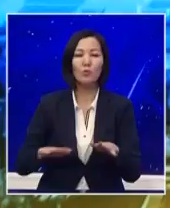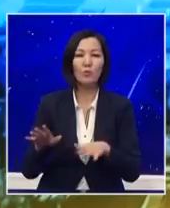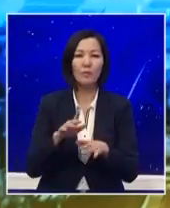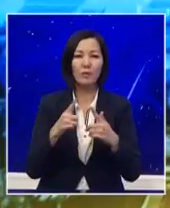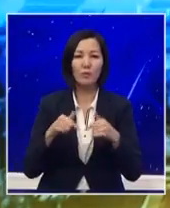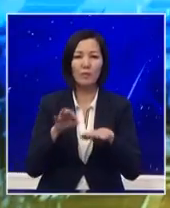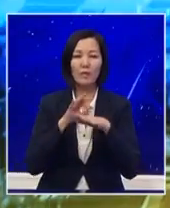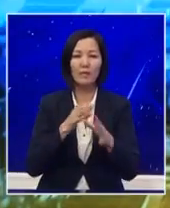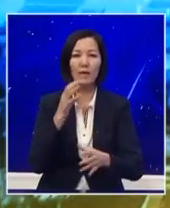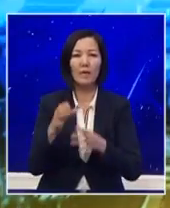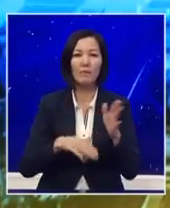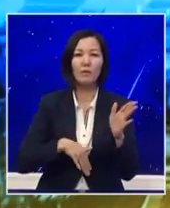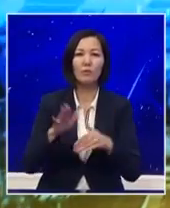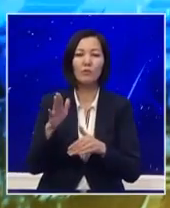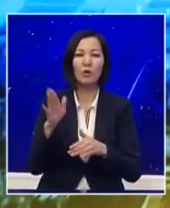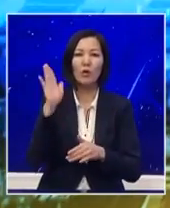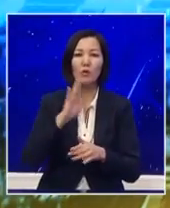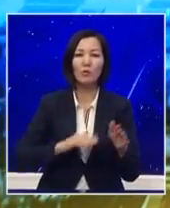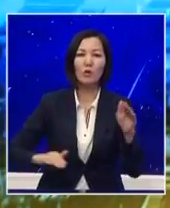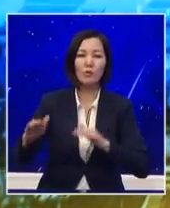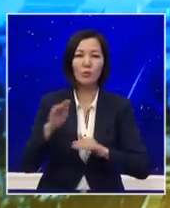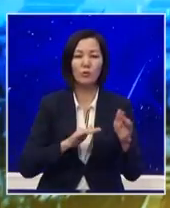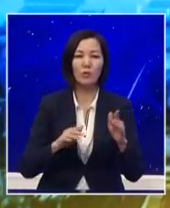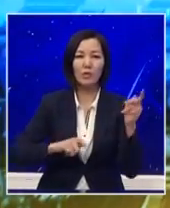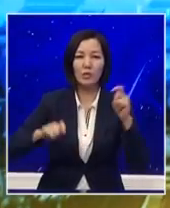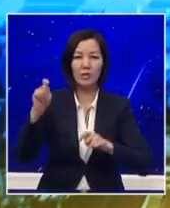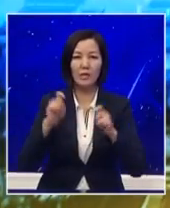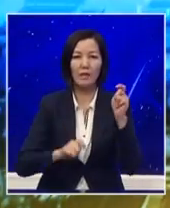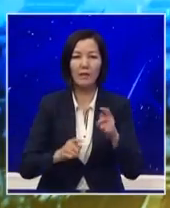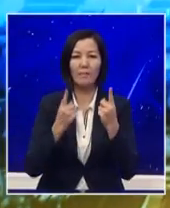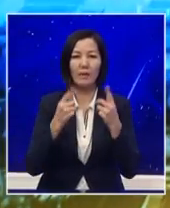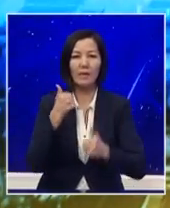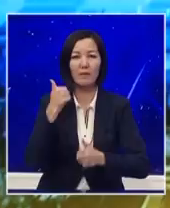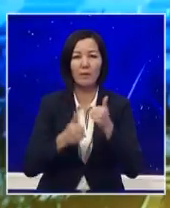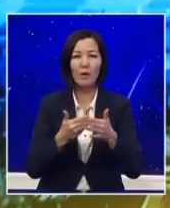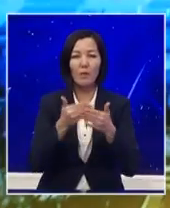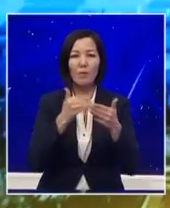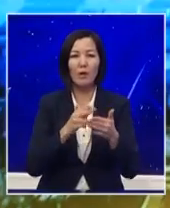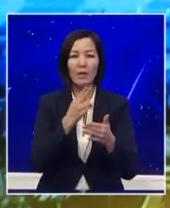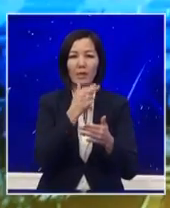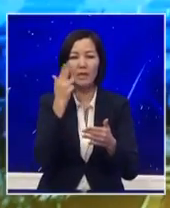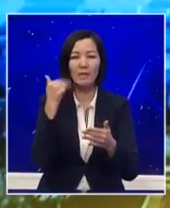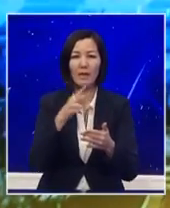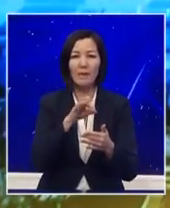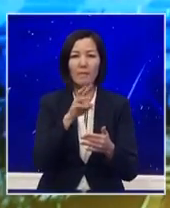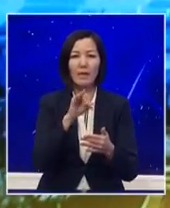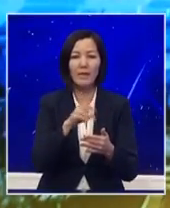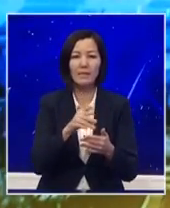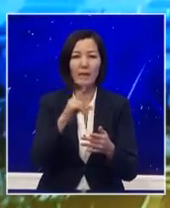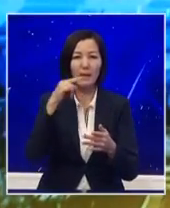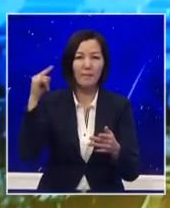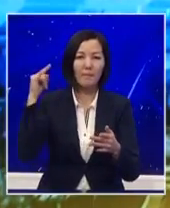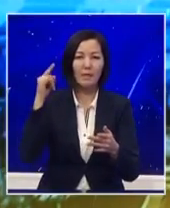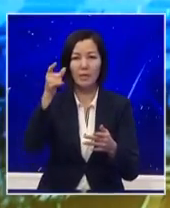ұйымдастырылмақ. Оған әлемдегі үздік деген суға жүзушілер жиналады. Байрақты бәсекеге бұған дейін Италия, Малайзия,